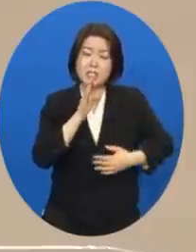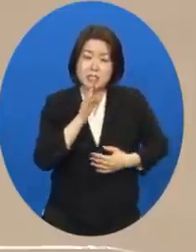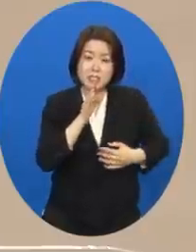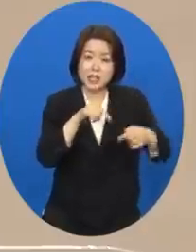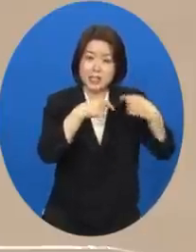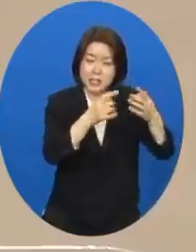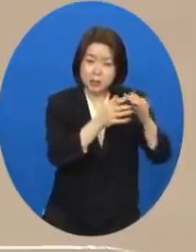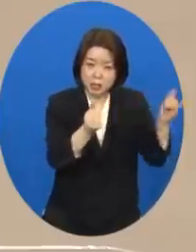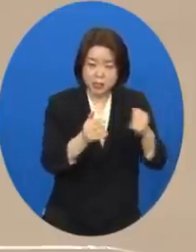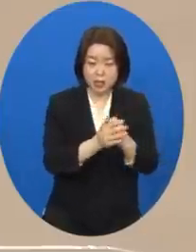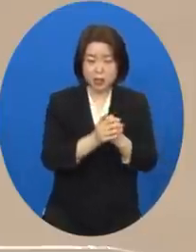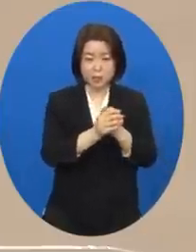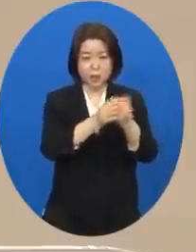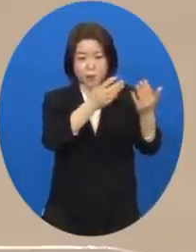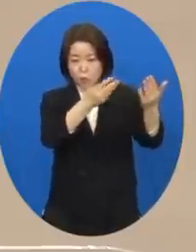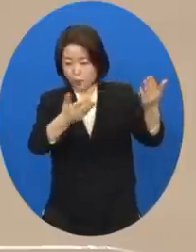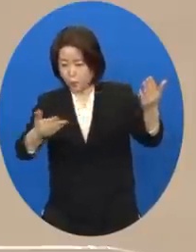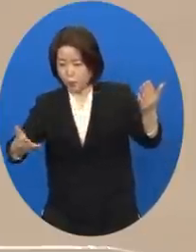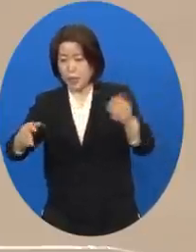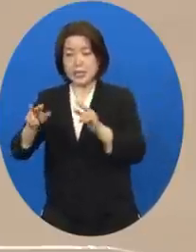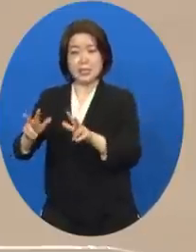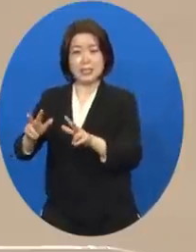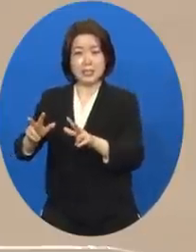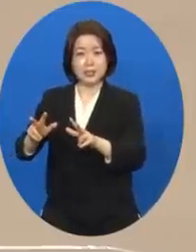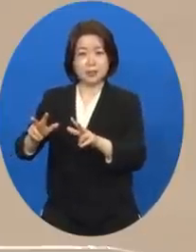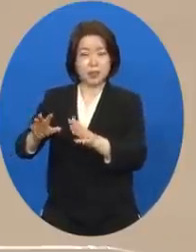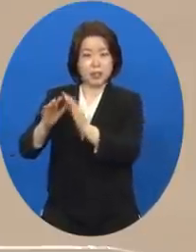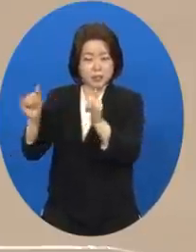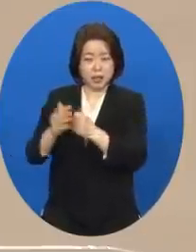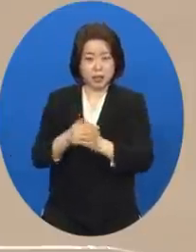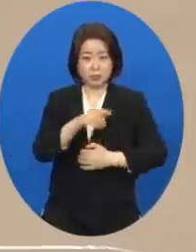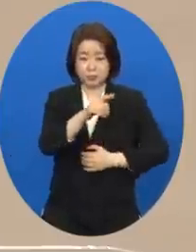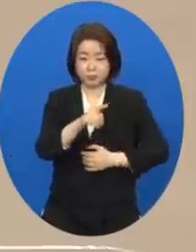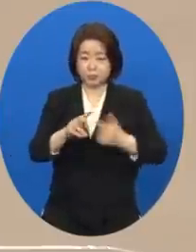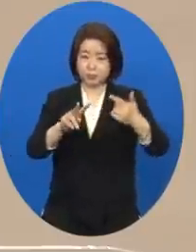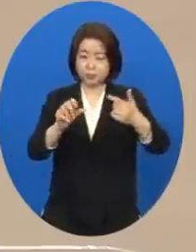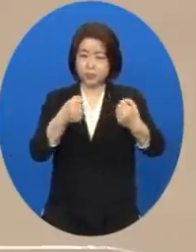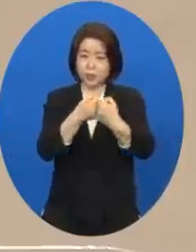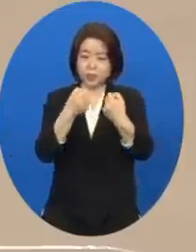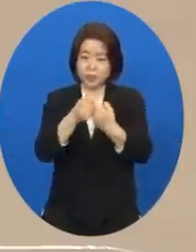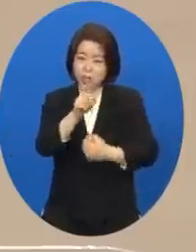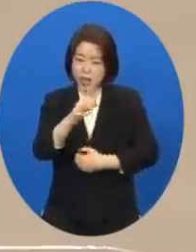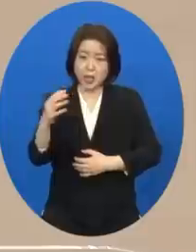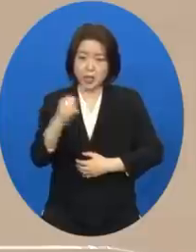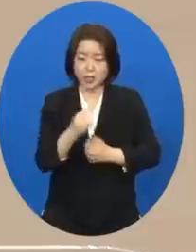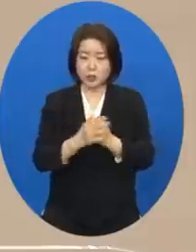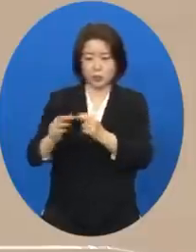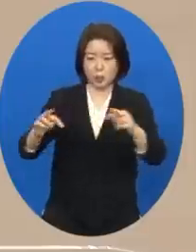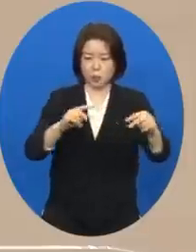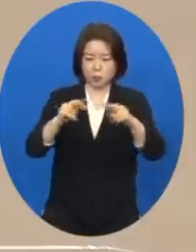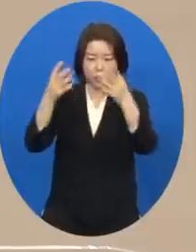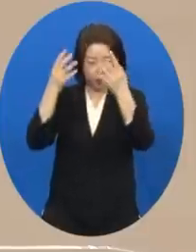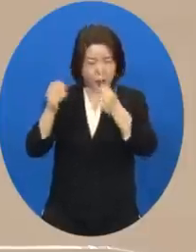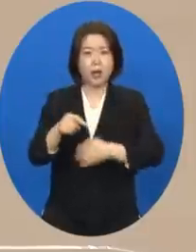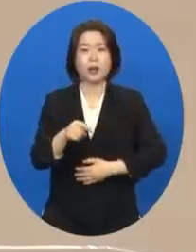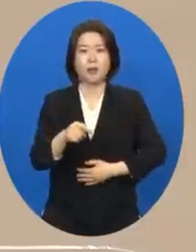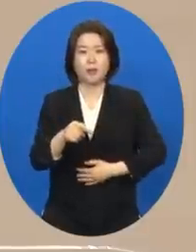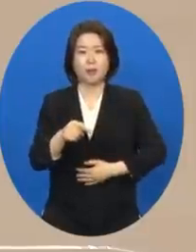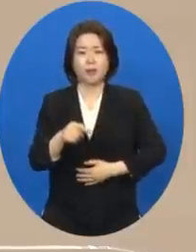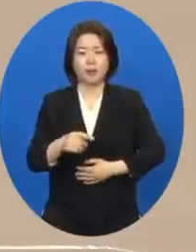지금 세대의 6.25 전쟁 사건 하나만 놓고도 얼마나 논란이 말아요